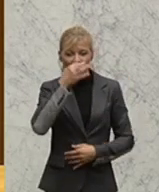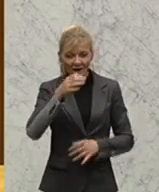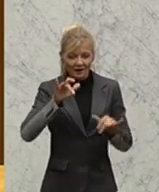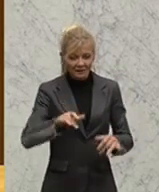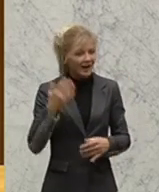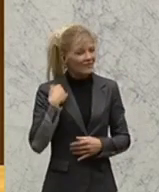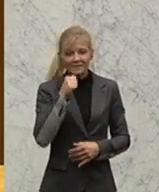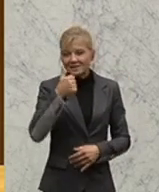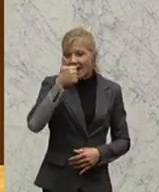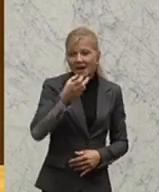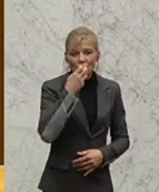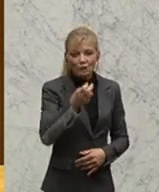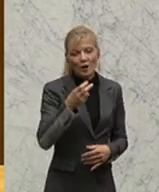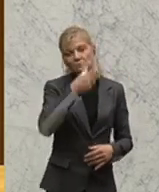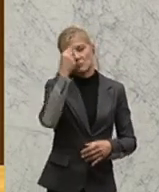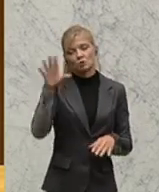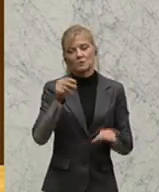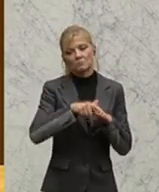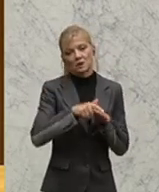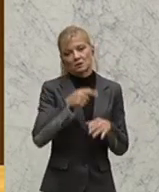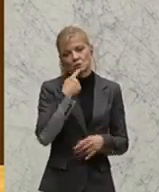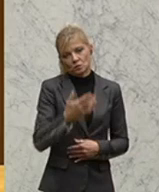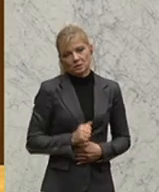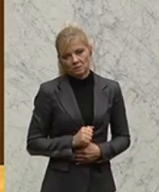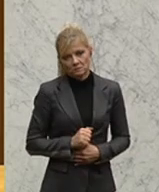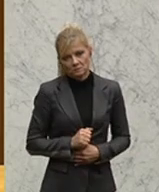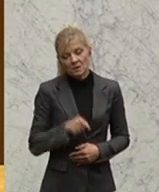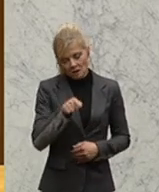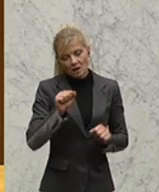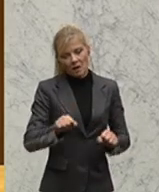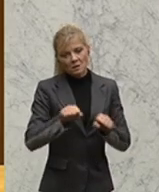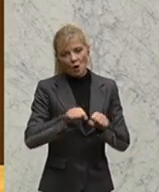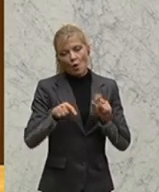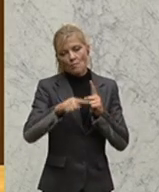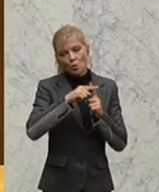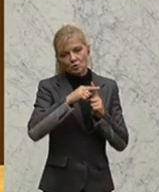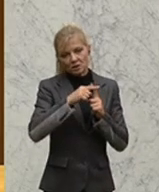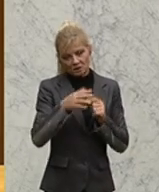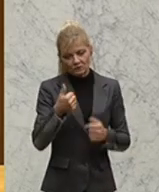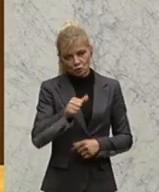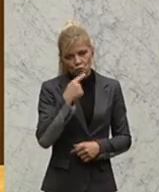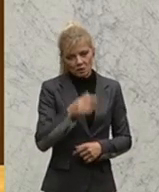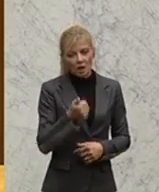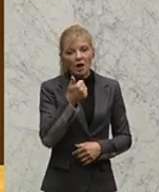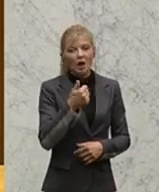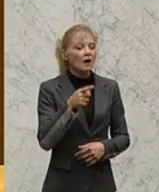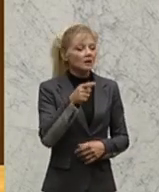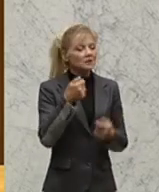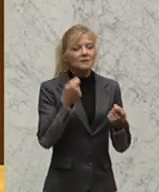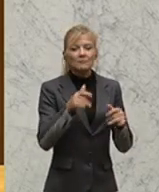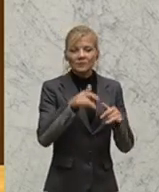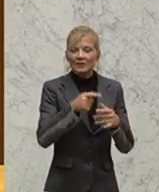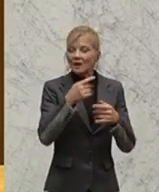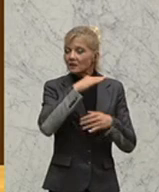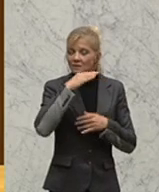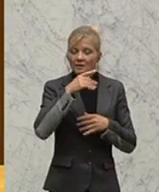auch da können wir eine positive Bilanz aufweisen. Es gibt 175 Millionen Euro für Maßnahmen für Menschen mit Behinderungen und